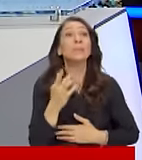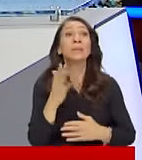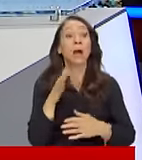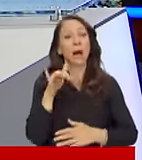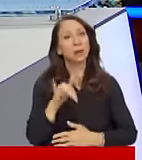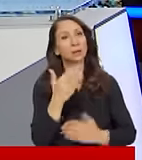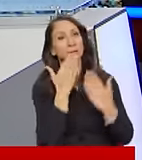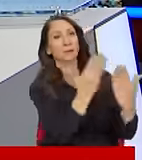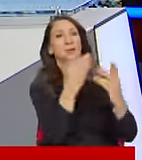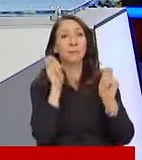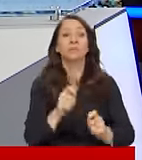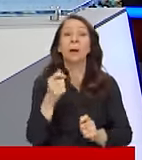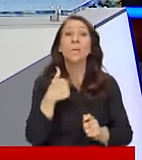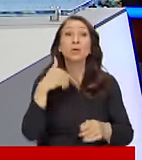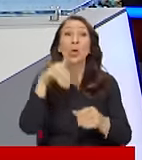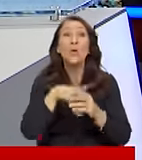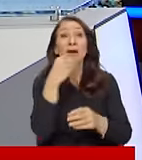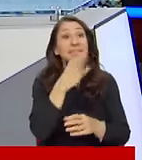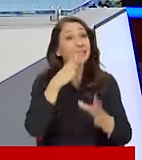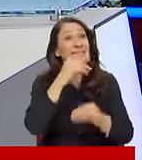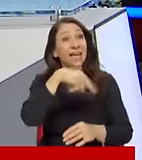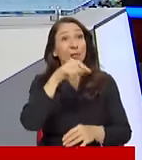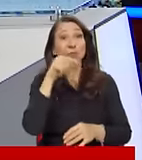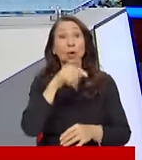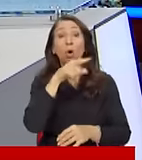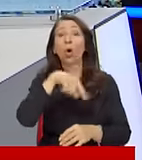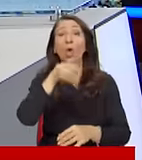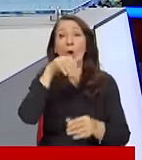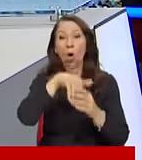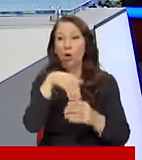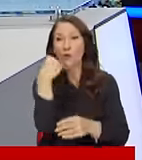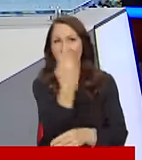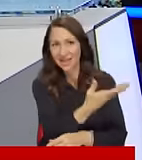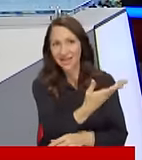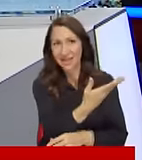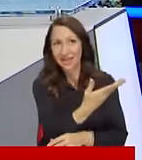Hadlerini bildirsinler. Bence oy verdikleri insanlar şu anda onların